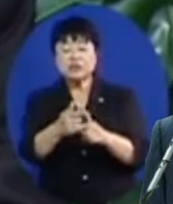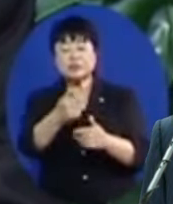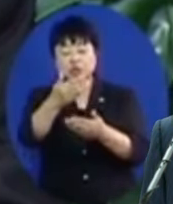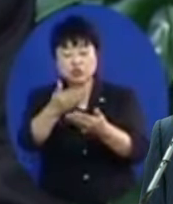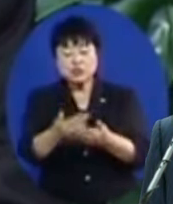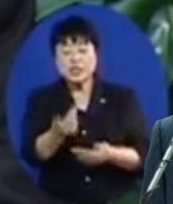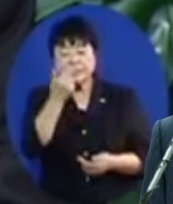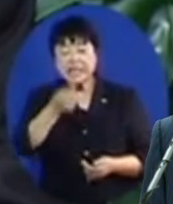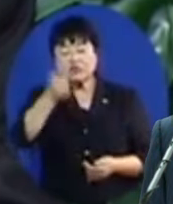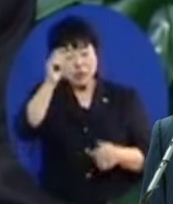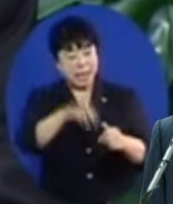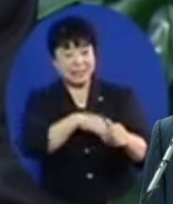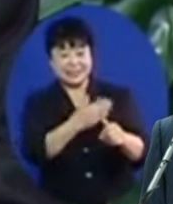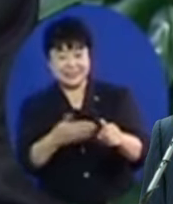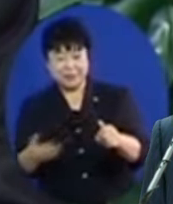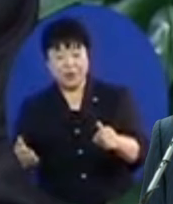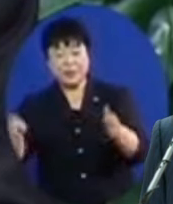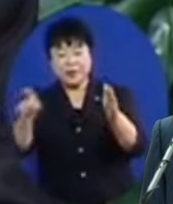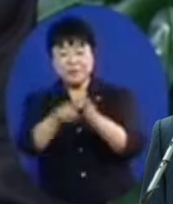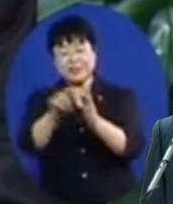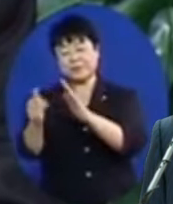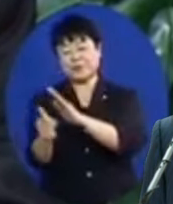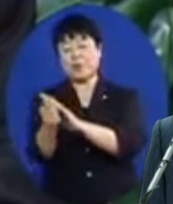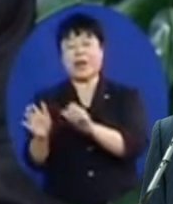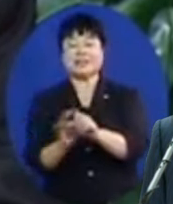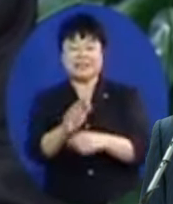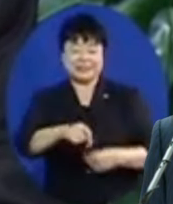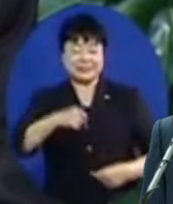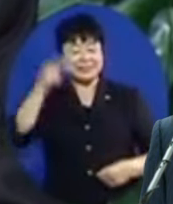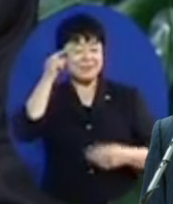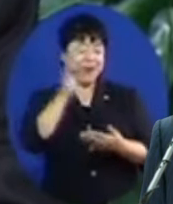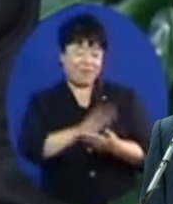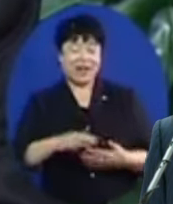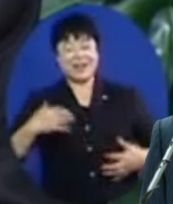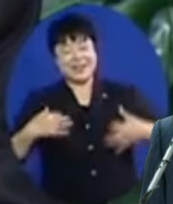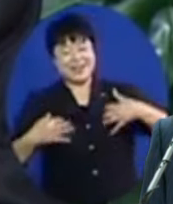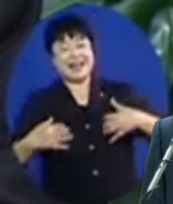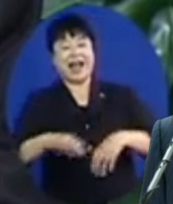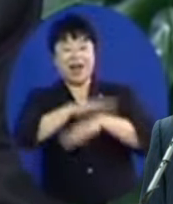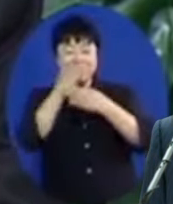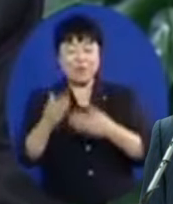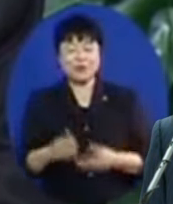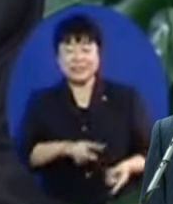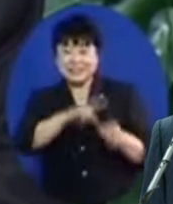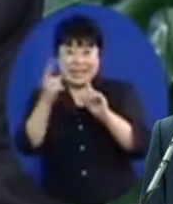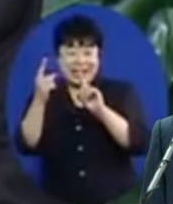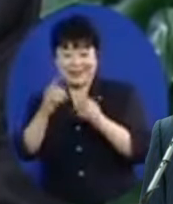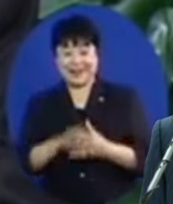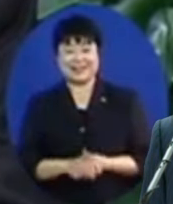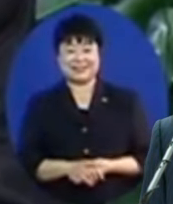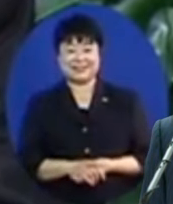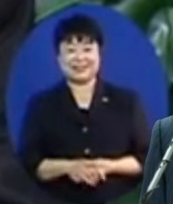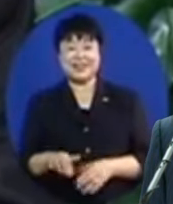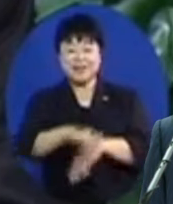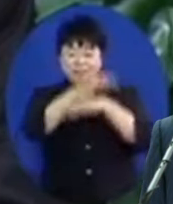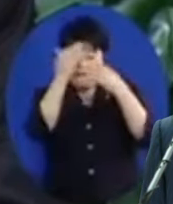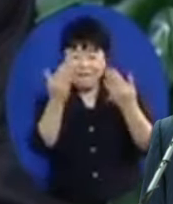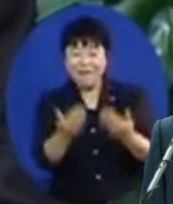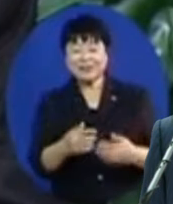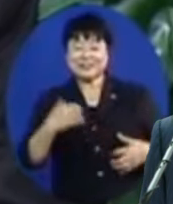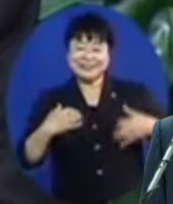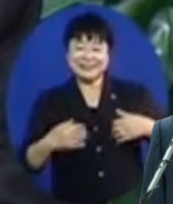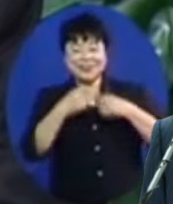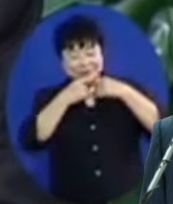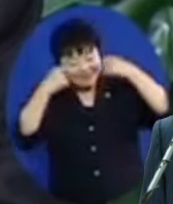주시는 생수의 강이 흐르면 믿음, 소망, 사랑, 의, 평강, 희락 모든 것이 살아 일어나는 것입니다. 모든